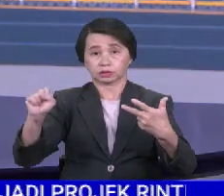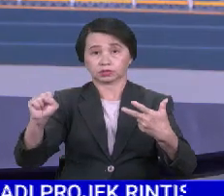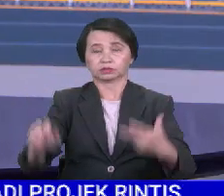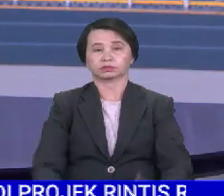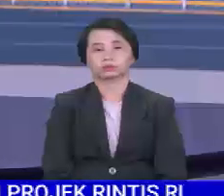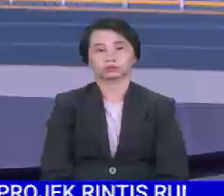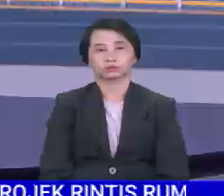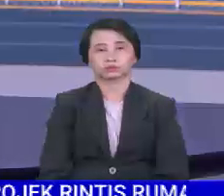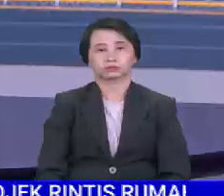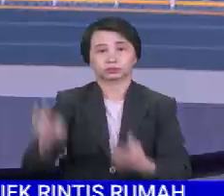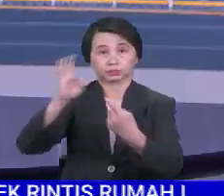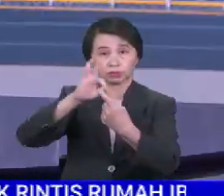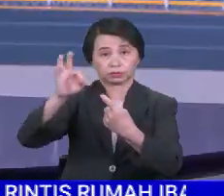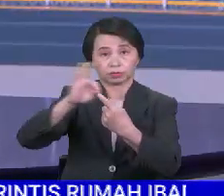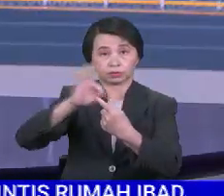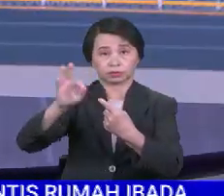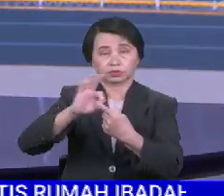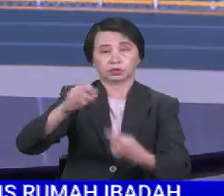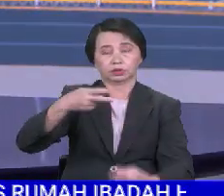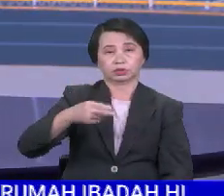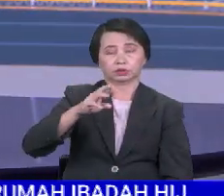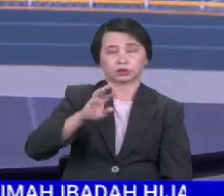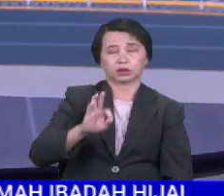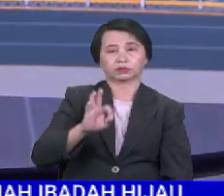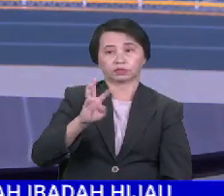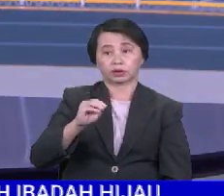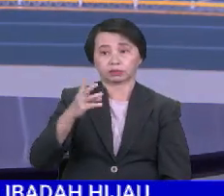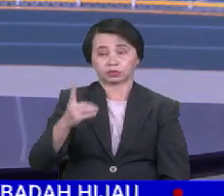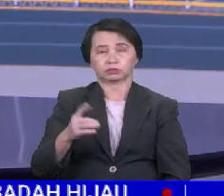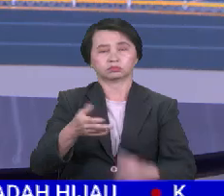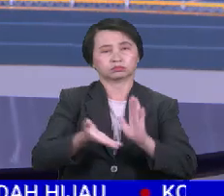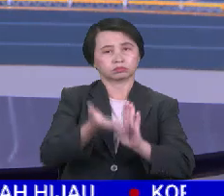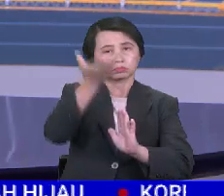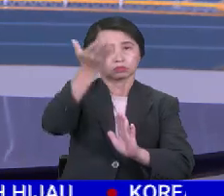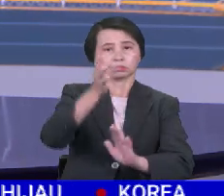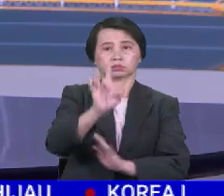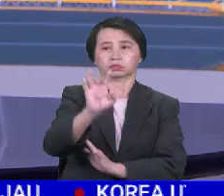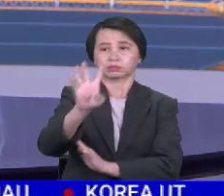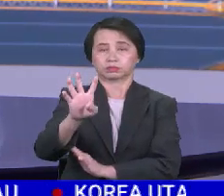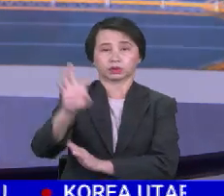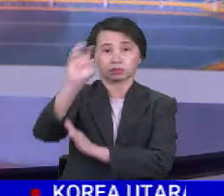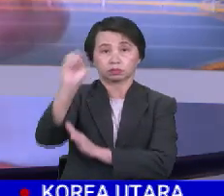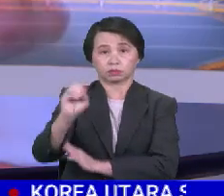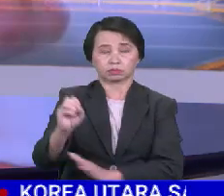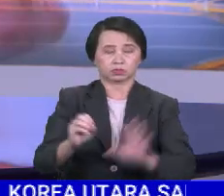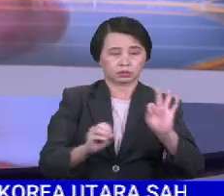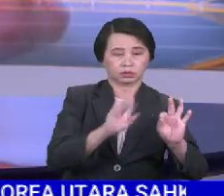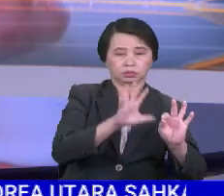Hai di pulau Pinang csmg meningkat 80 bulan empat kali ganda yaitu